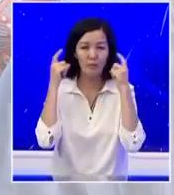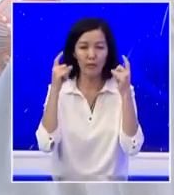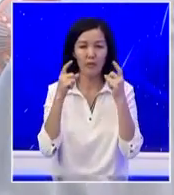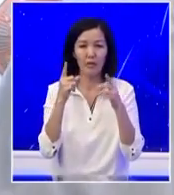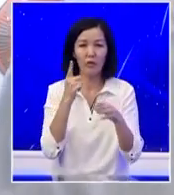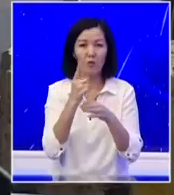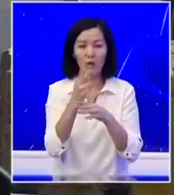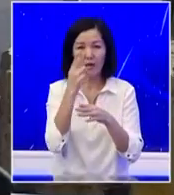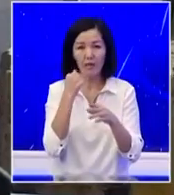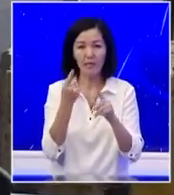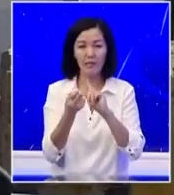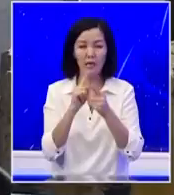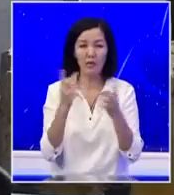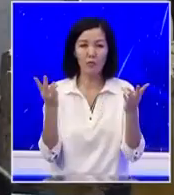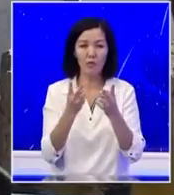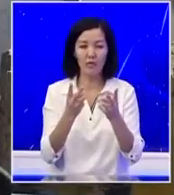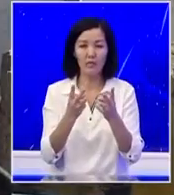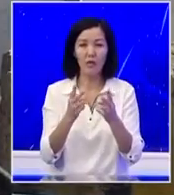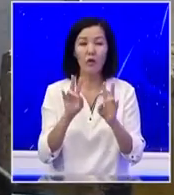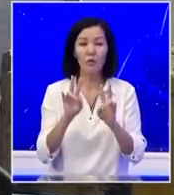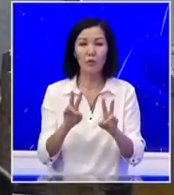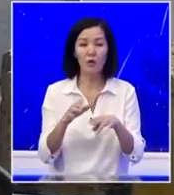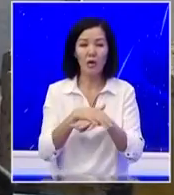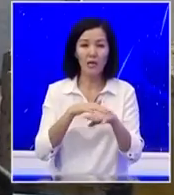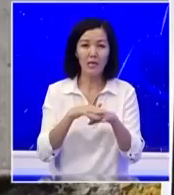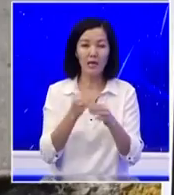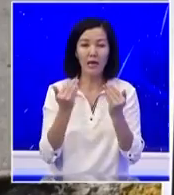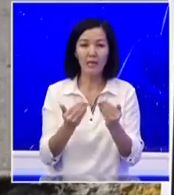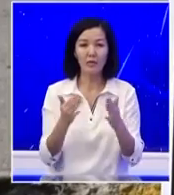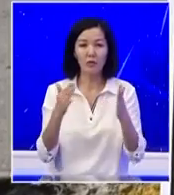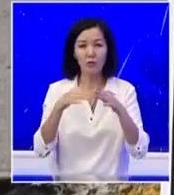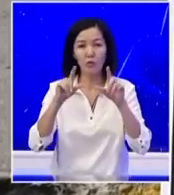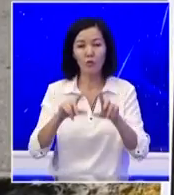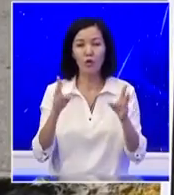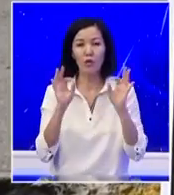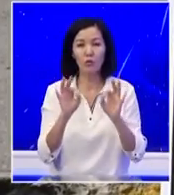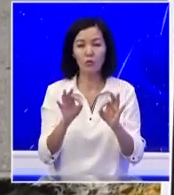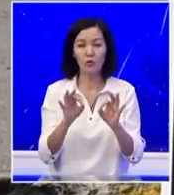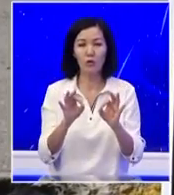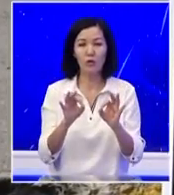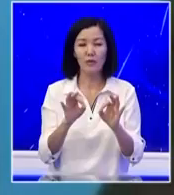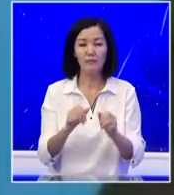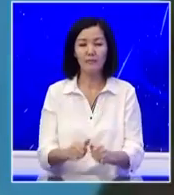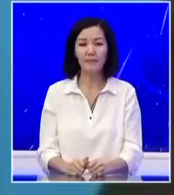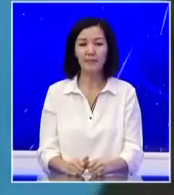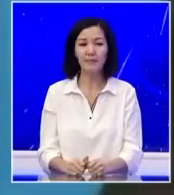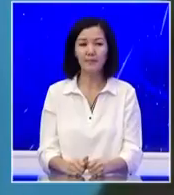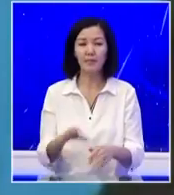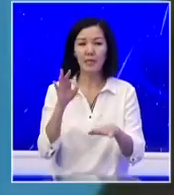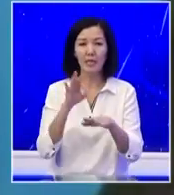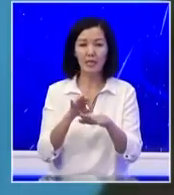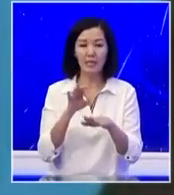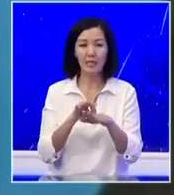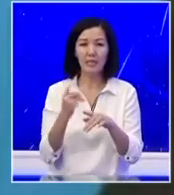жүру қалыпты жағдайға айналуы тиіс. Десе де жұрттың көбі әлі де үйде отыра тұрғаны дұрыс, дейді мемлекет басшысы. Індеттің